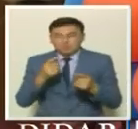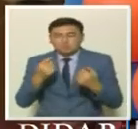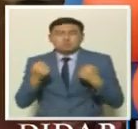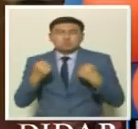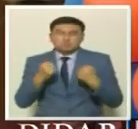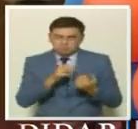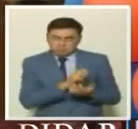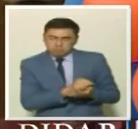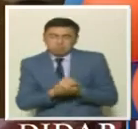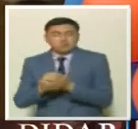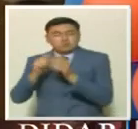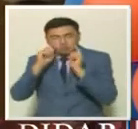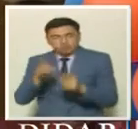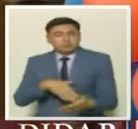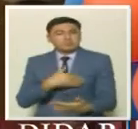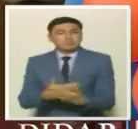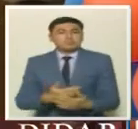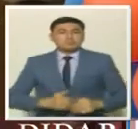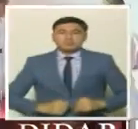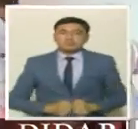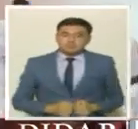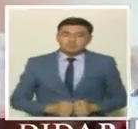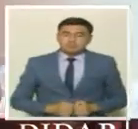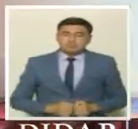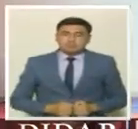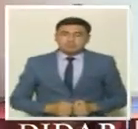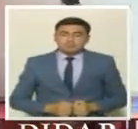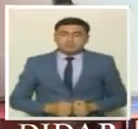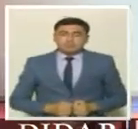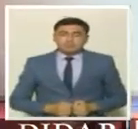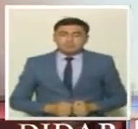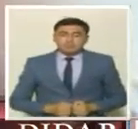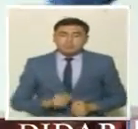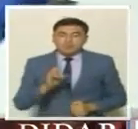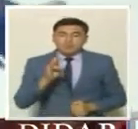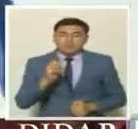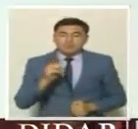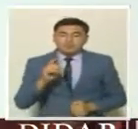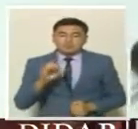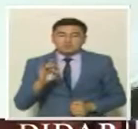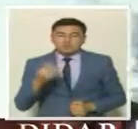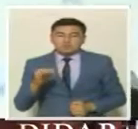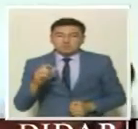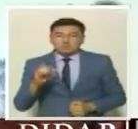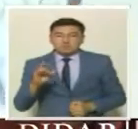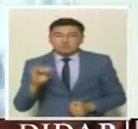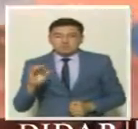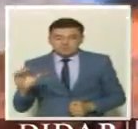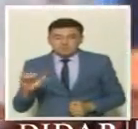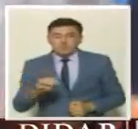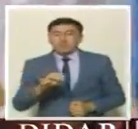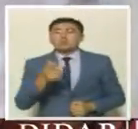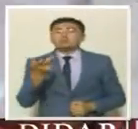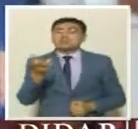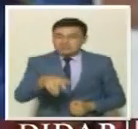здорового образа жизни и занятиям спортом. По инициативе компании «Нефтестройсервис» открываются 3 спортивных комплекса в